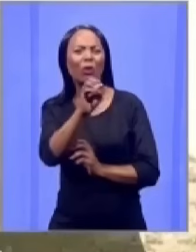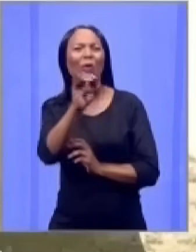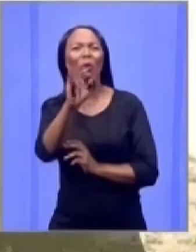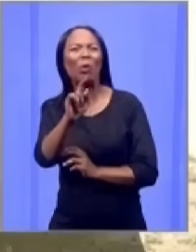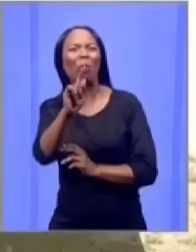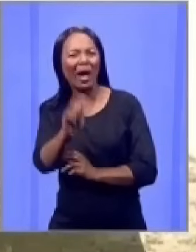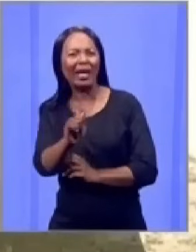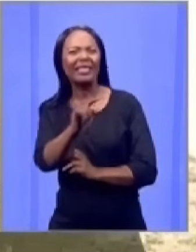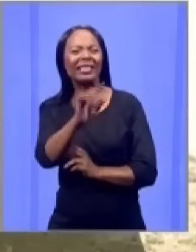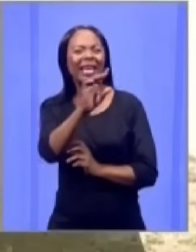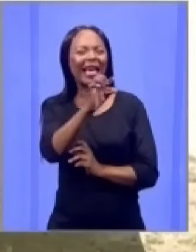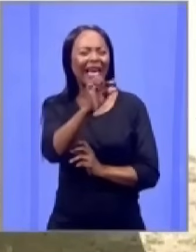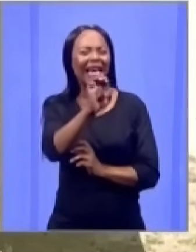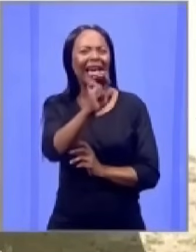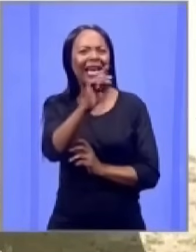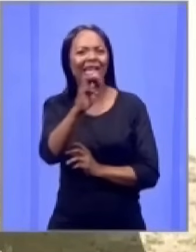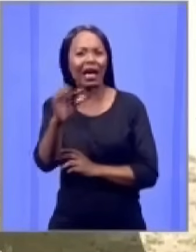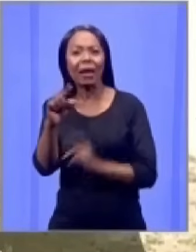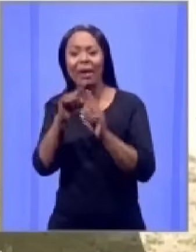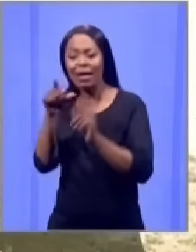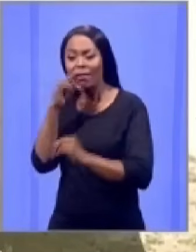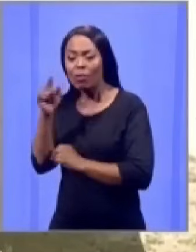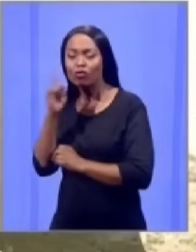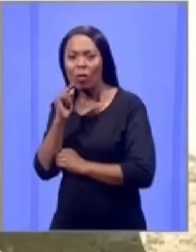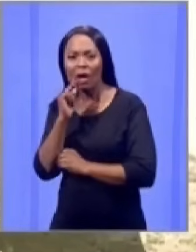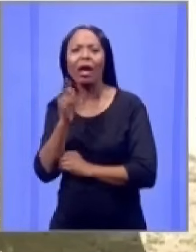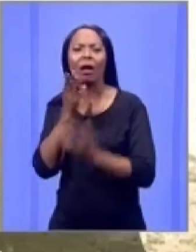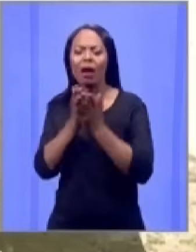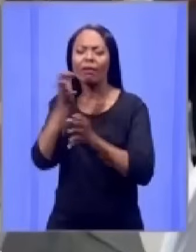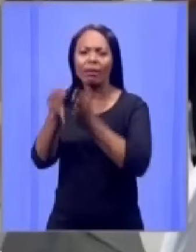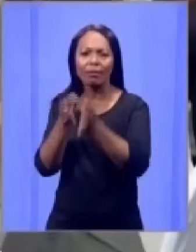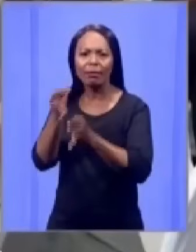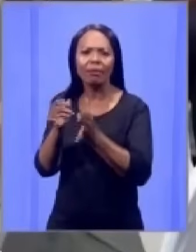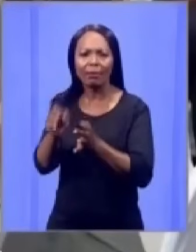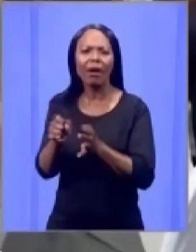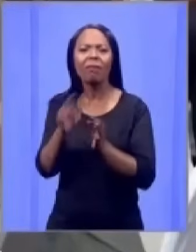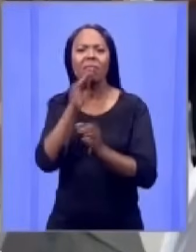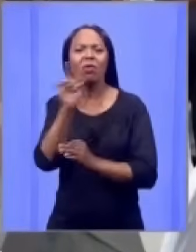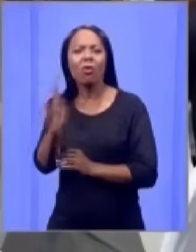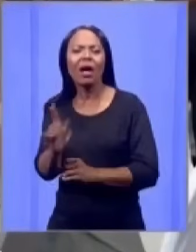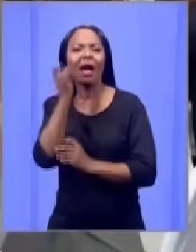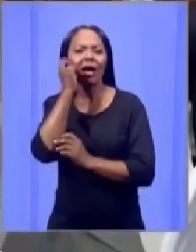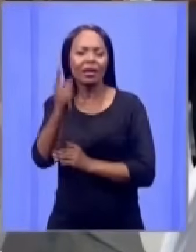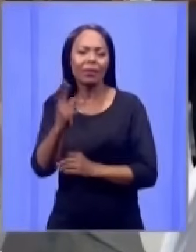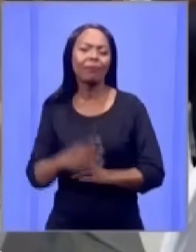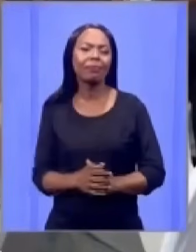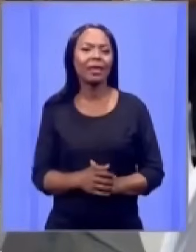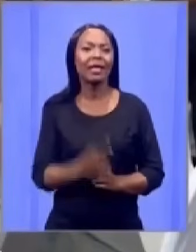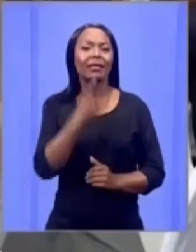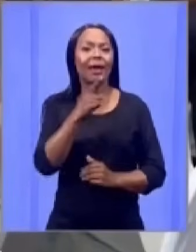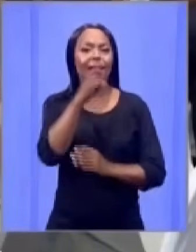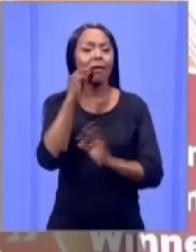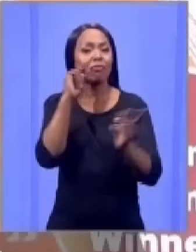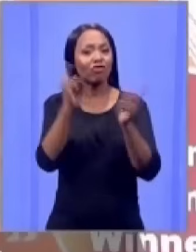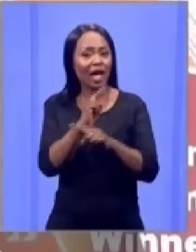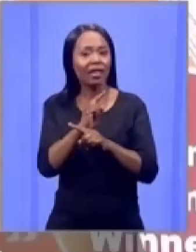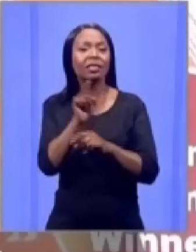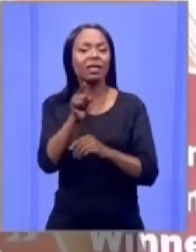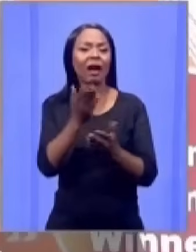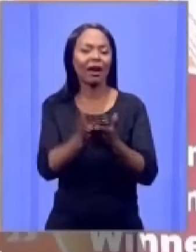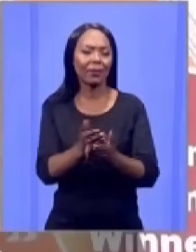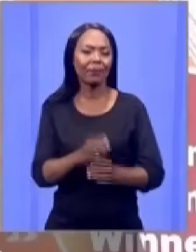la bua le tlhalosa eng gore go mo ga gona tlhaloganyo go na le tshepo ya gore leina la motse wa bona le ka fetolwa